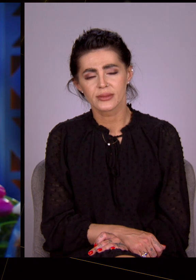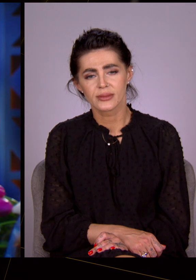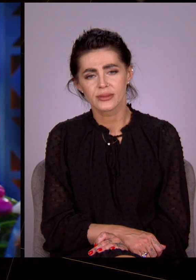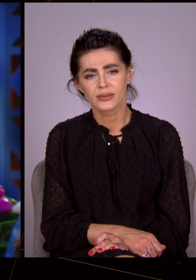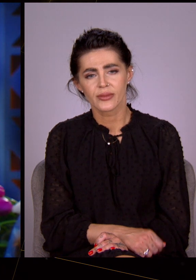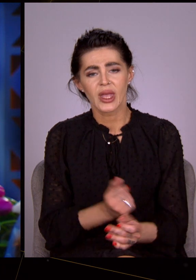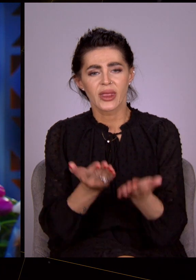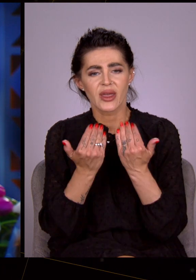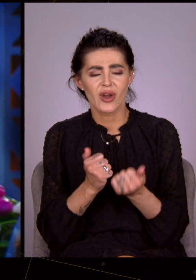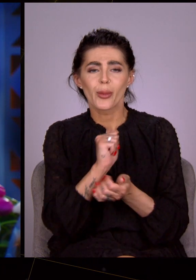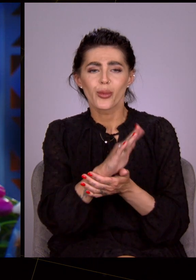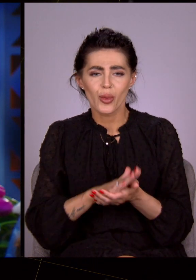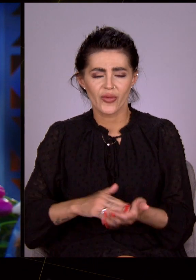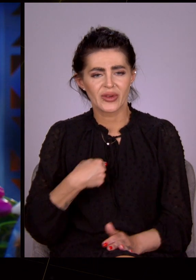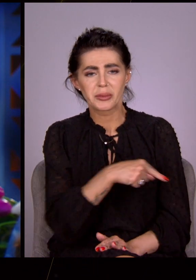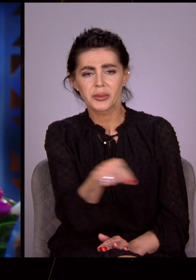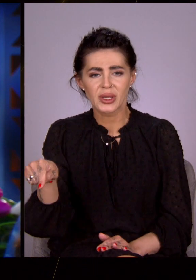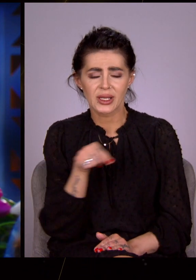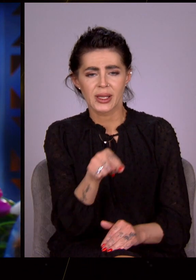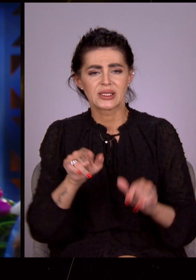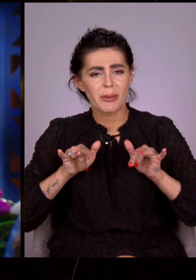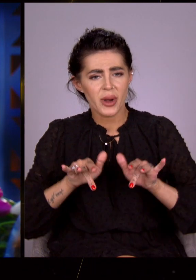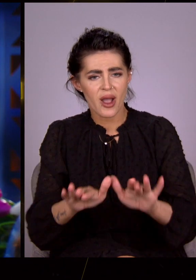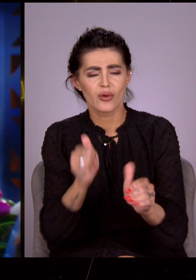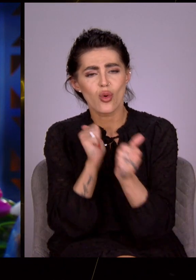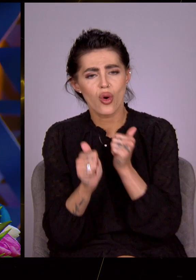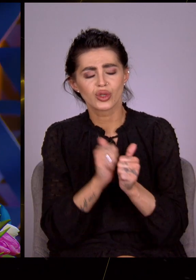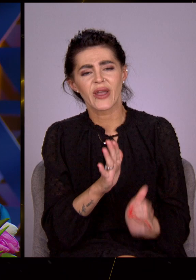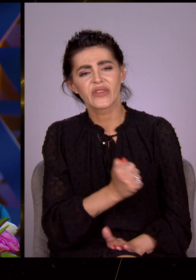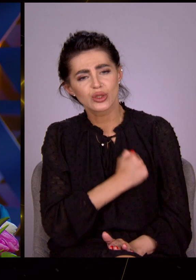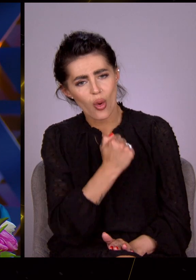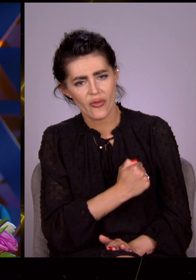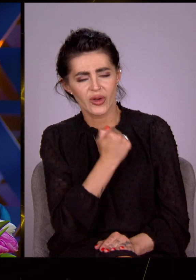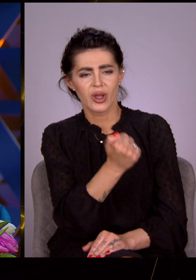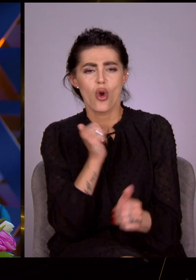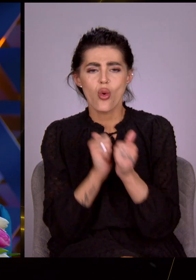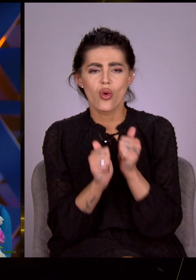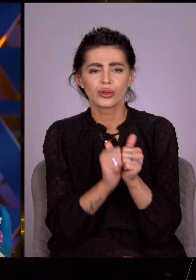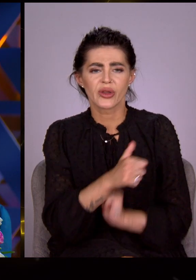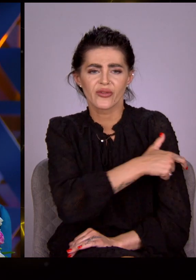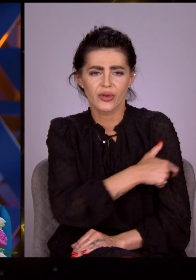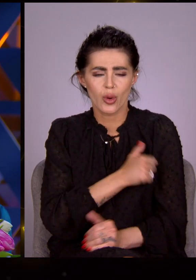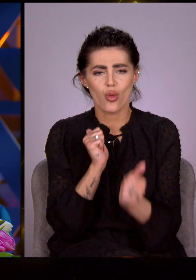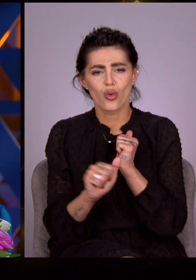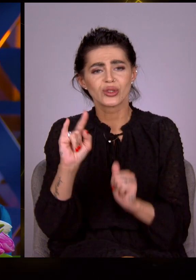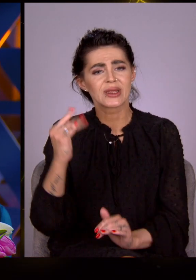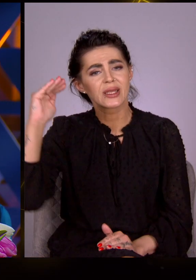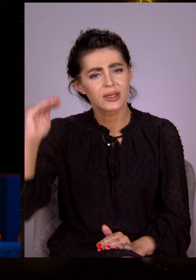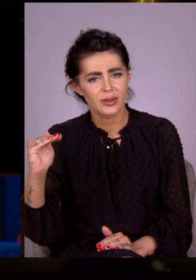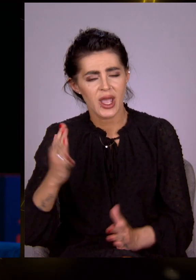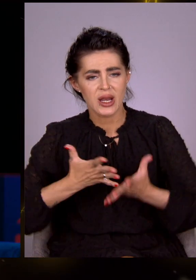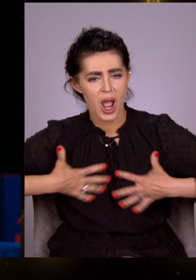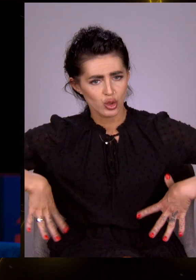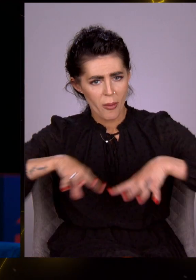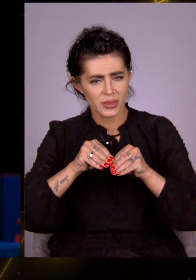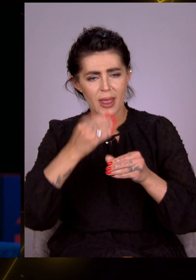Давайте продовжувати і ми справу кожного військового, кожного волонтера, кожної дитини. І всі разом